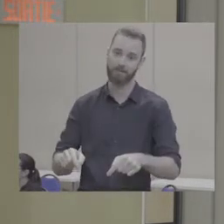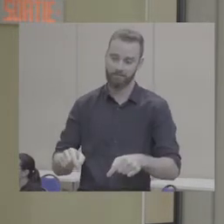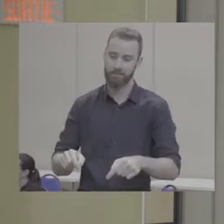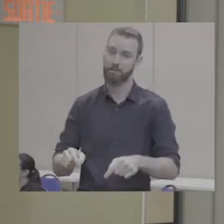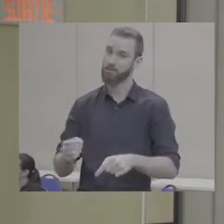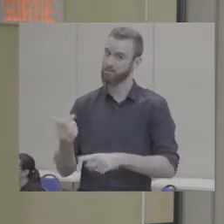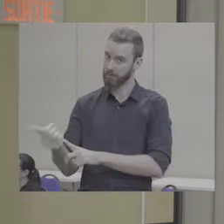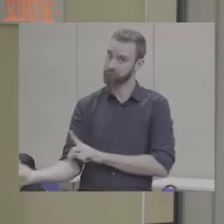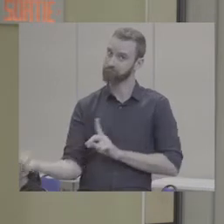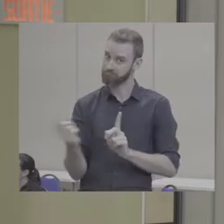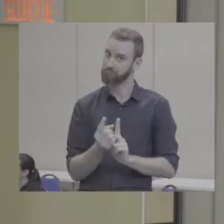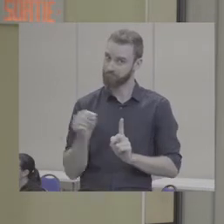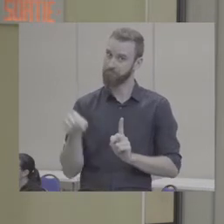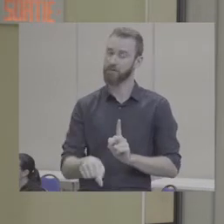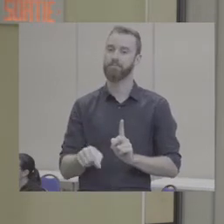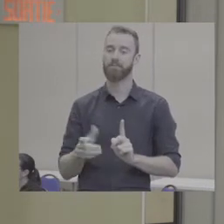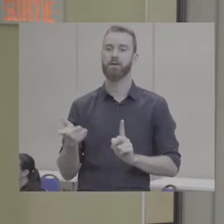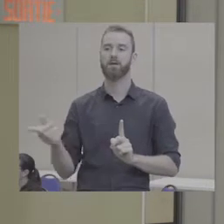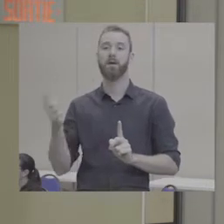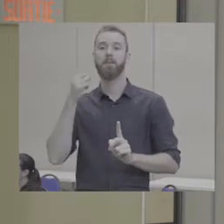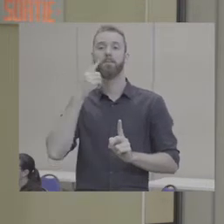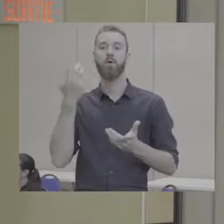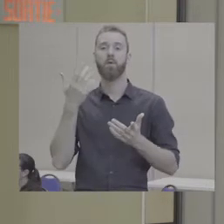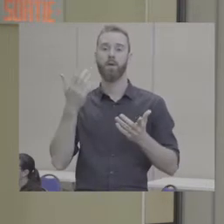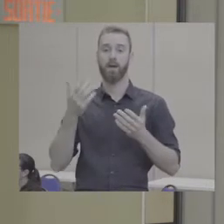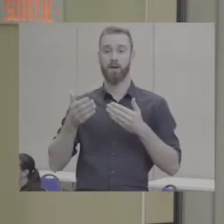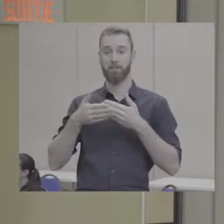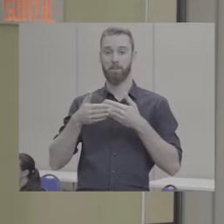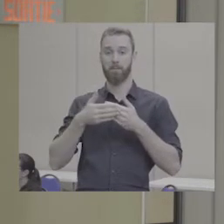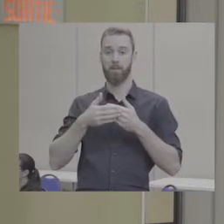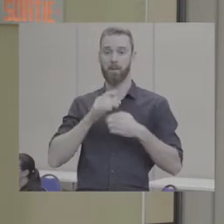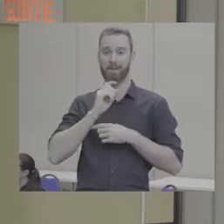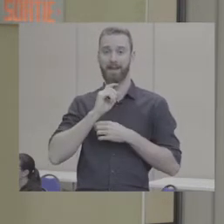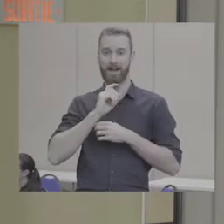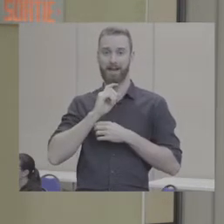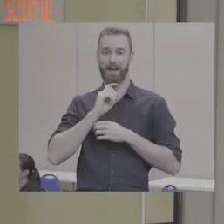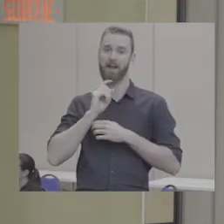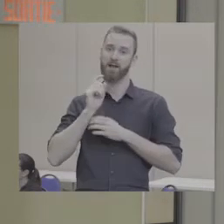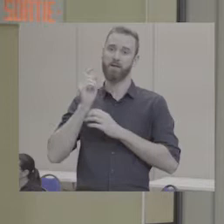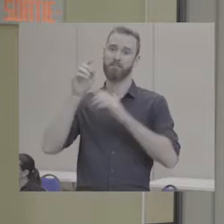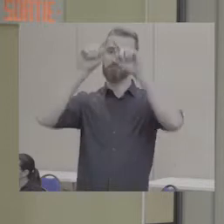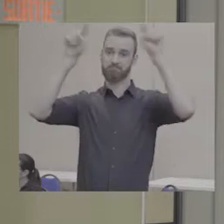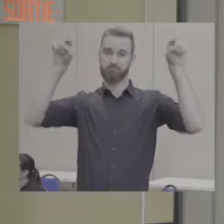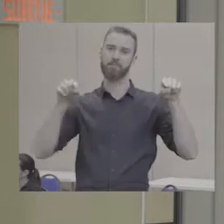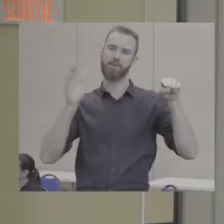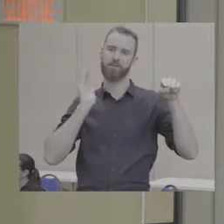fois en personne pour limer la porte de métal pour qu'elle puisse